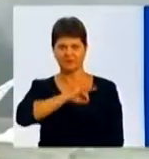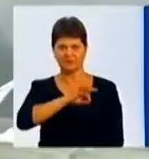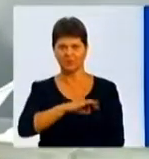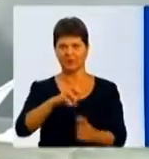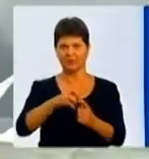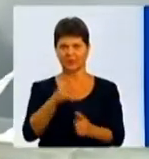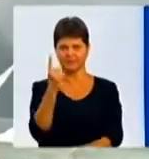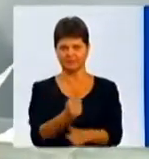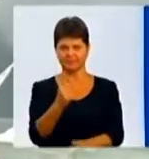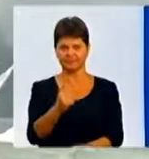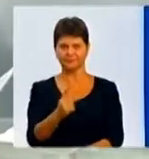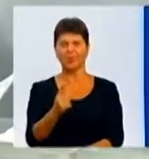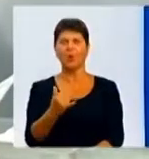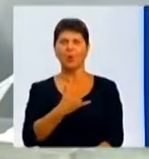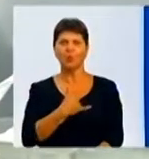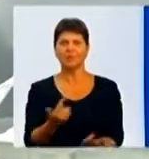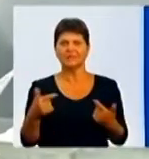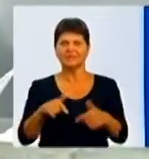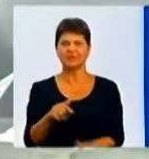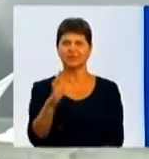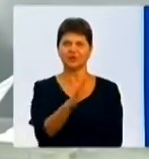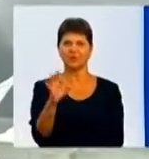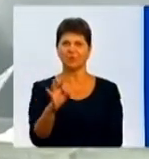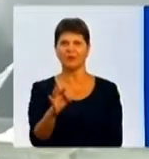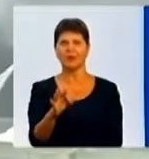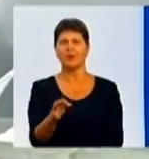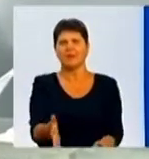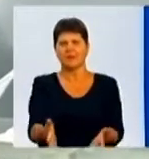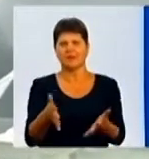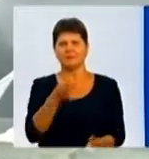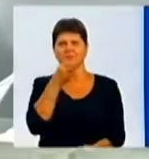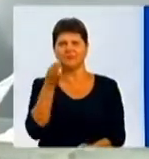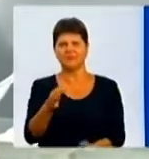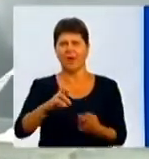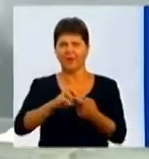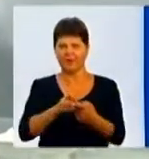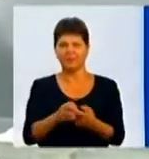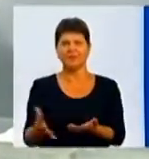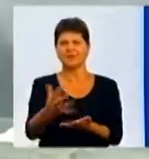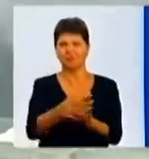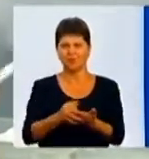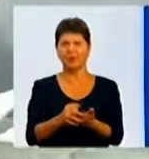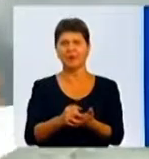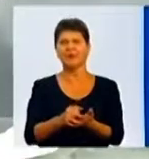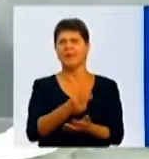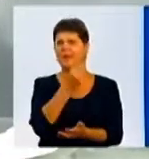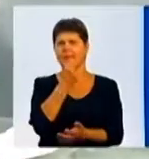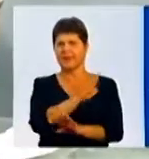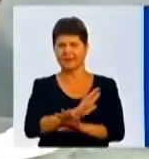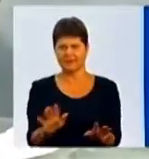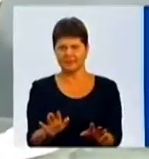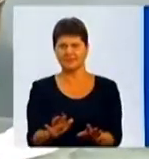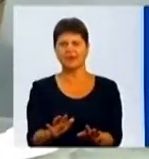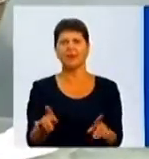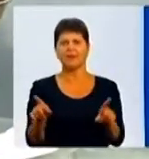Ну, наш гість Володимир Олексійович чітко каже, краще не вживати грибів взагалі, так, які ви збираєте в лісі, купувати в магазині. Ось таку